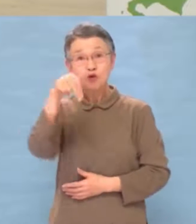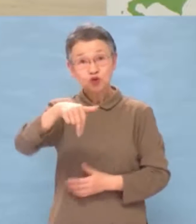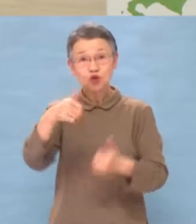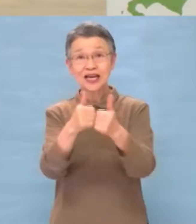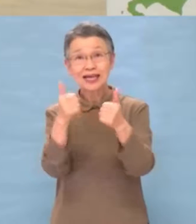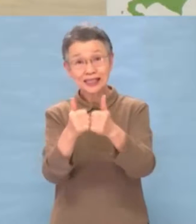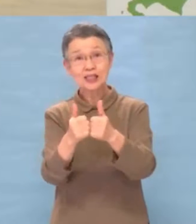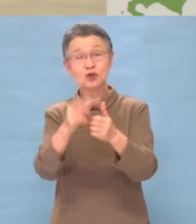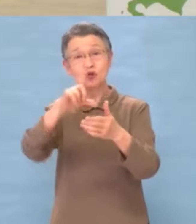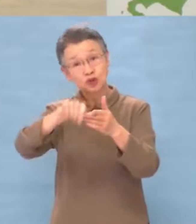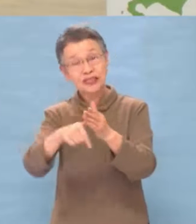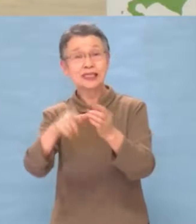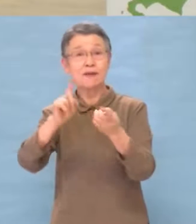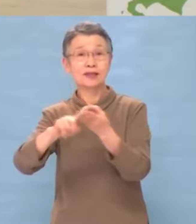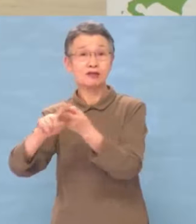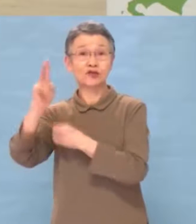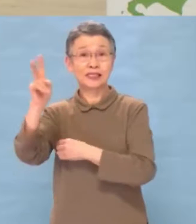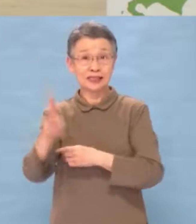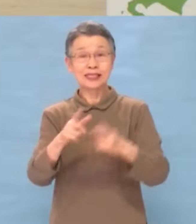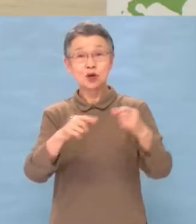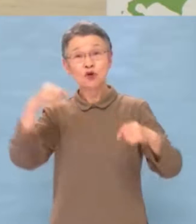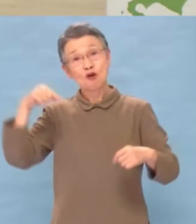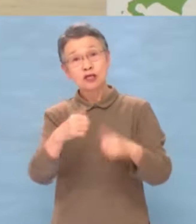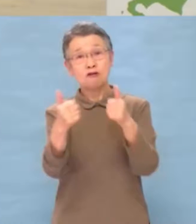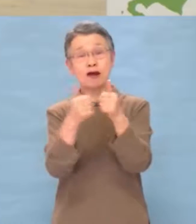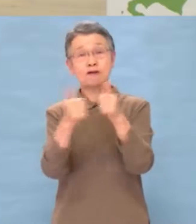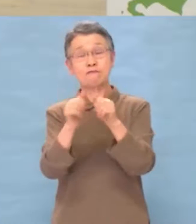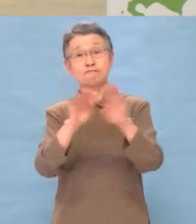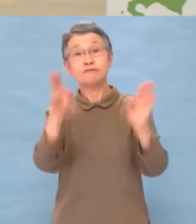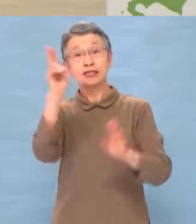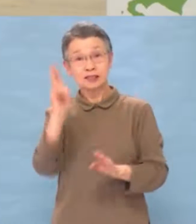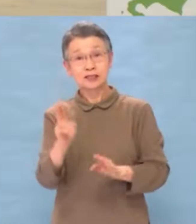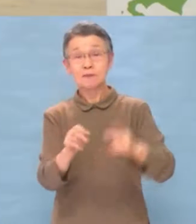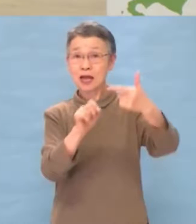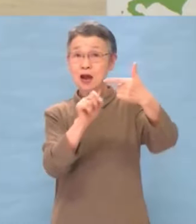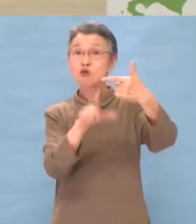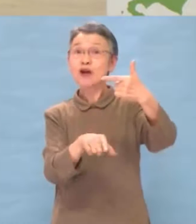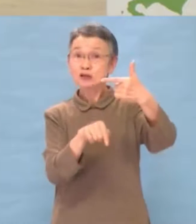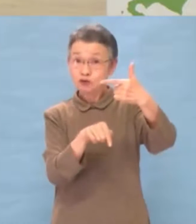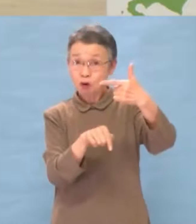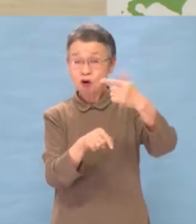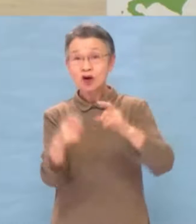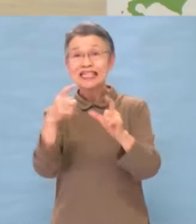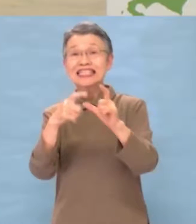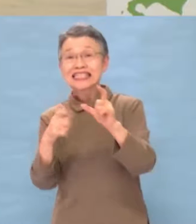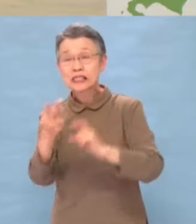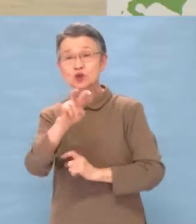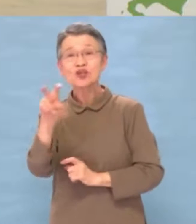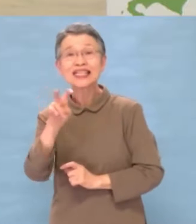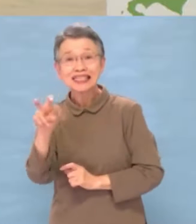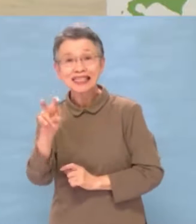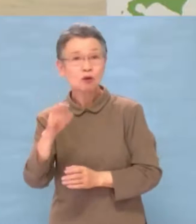ども、日曜首脳会談に向けされておりますし、また6月の G20